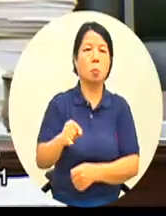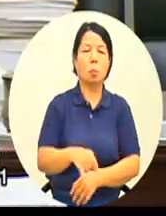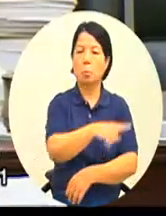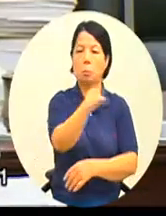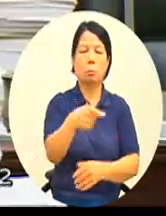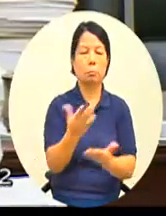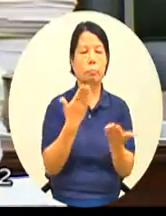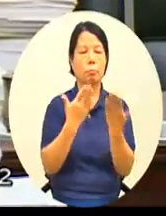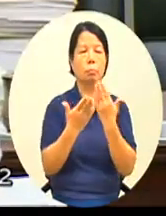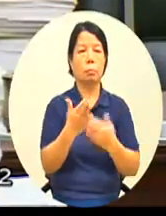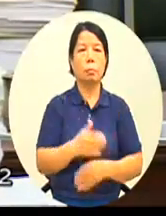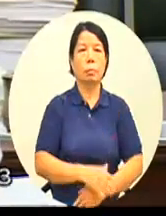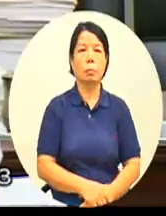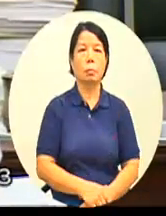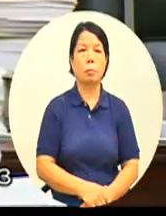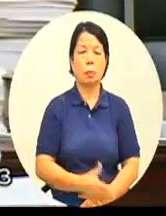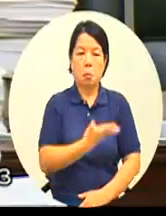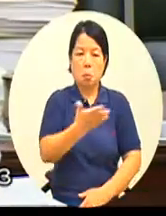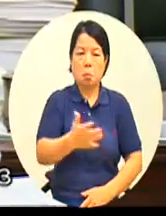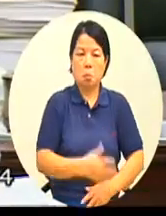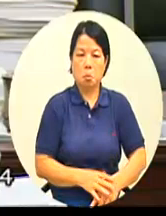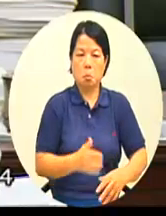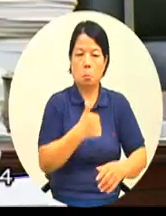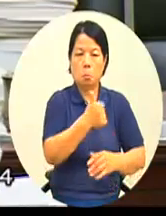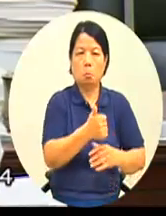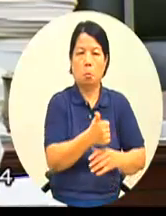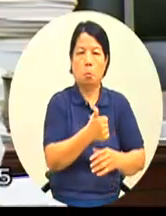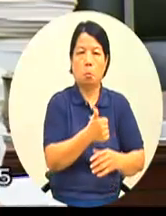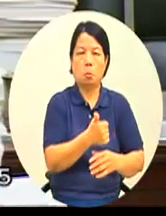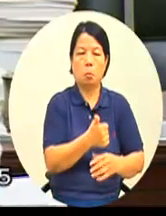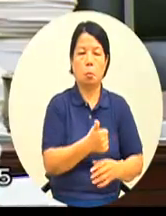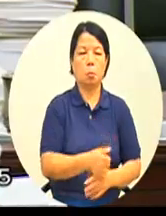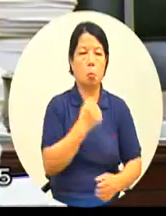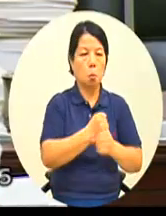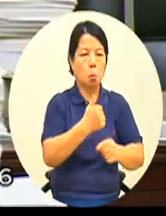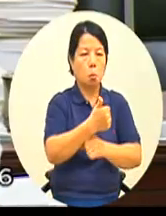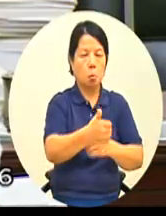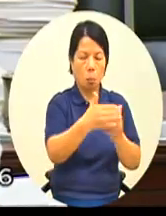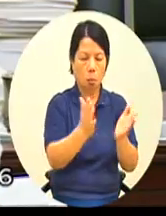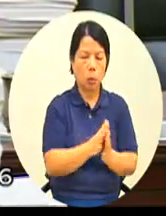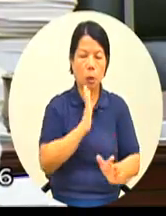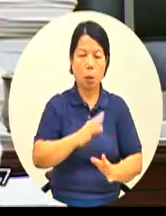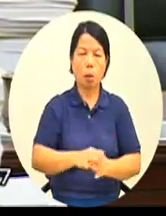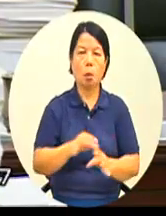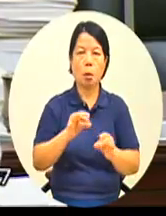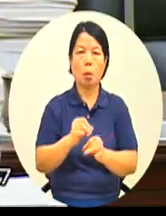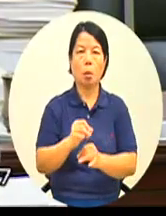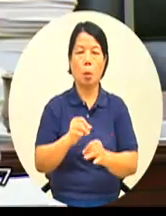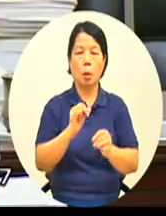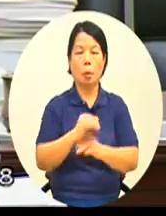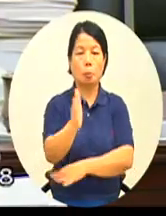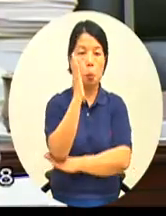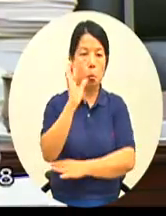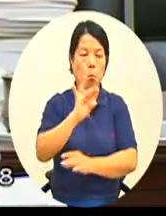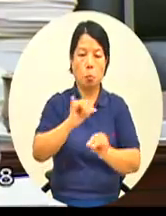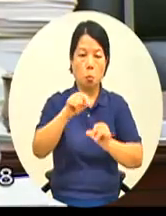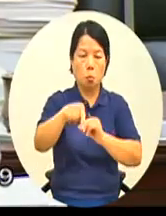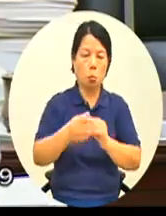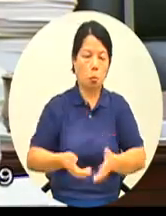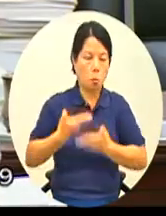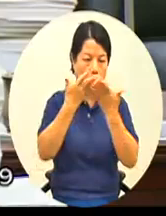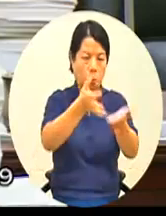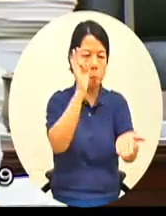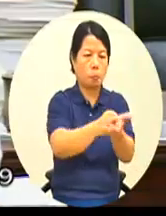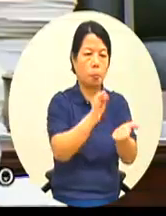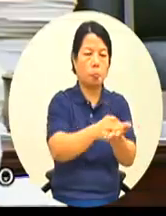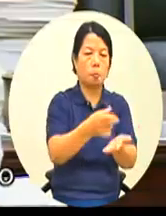楚，让那些优秀的你释放我们公家的土地很便宜的租给他们，